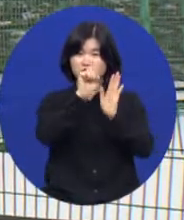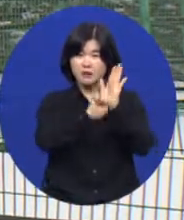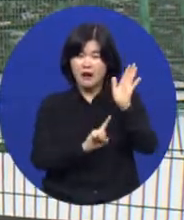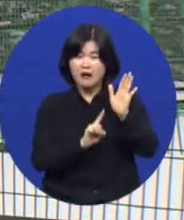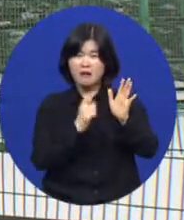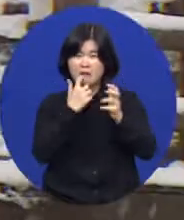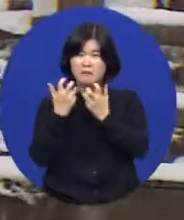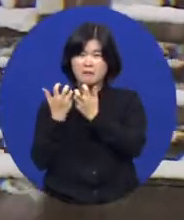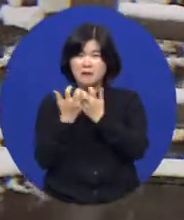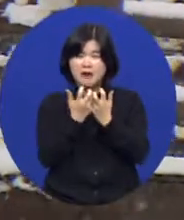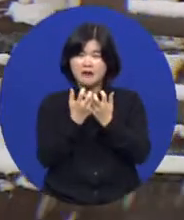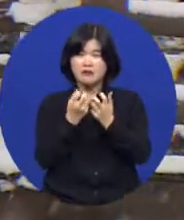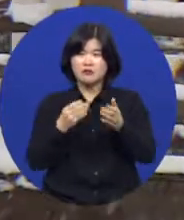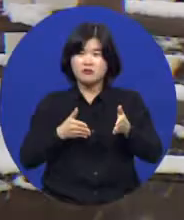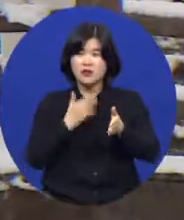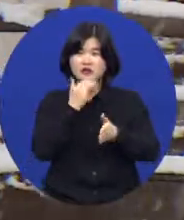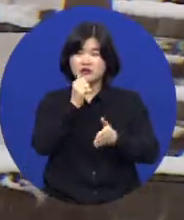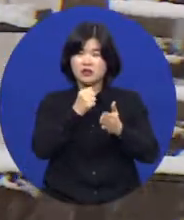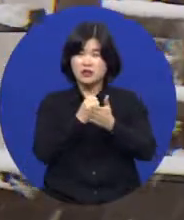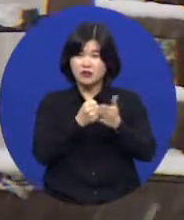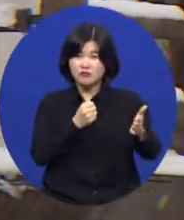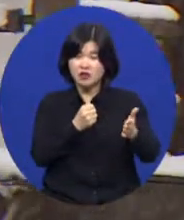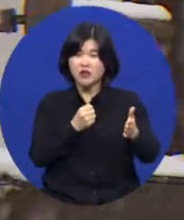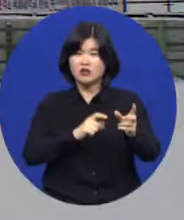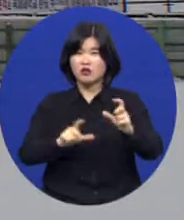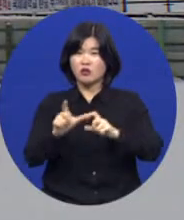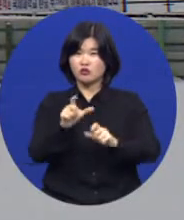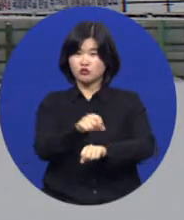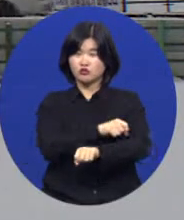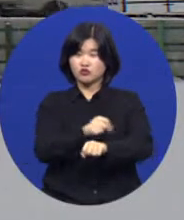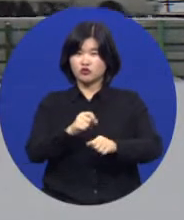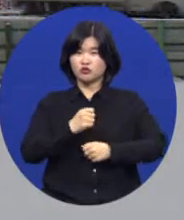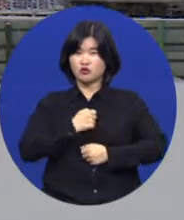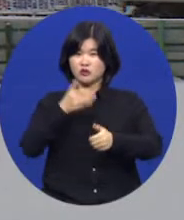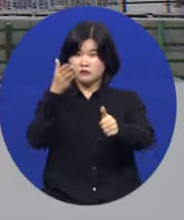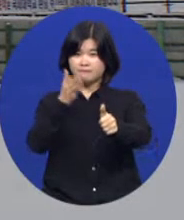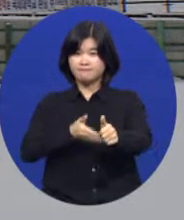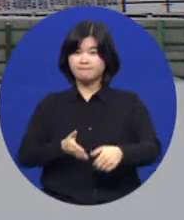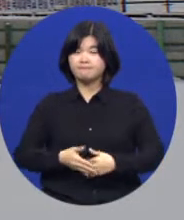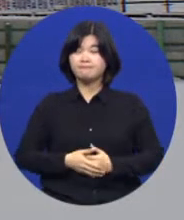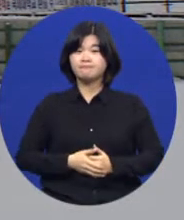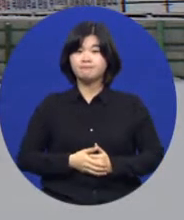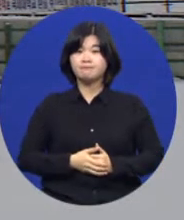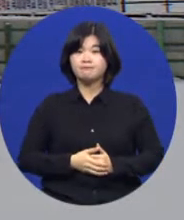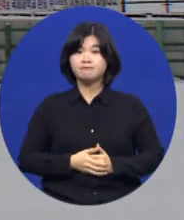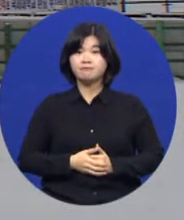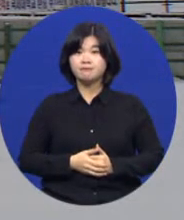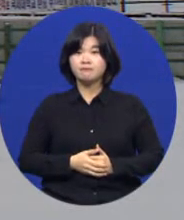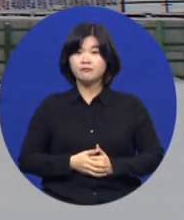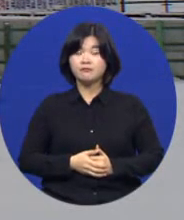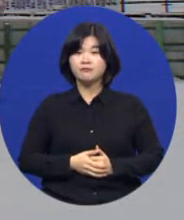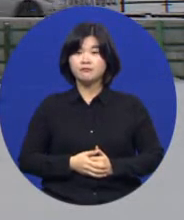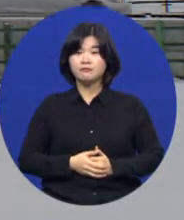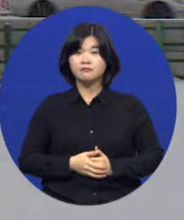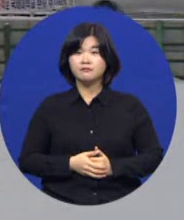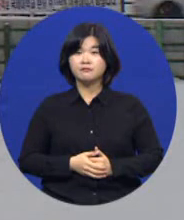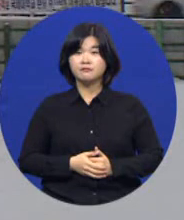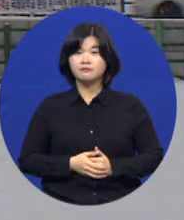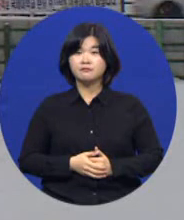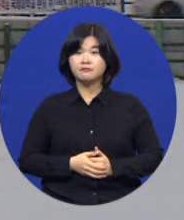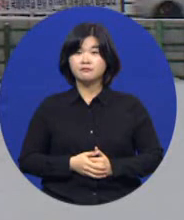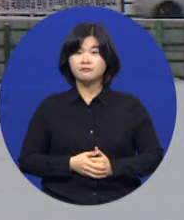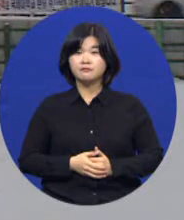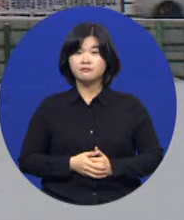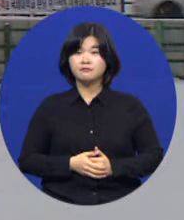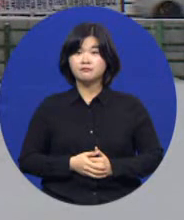얼어 산간도로가 다시 통제될 수 있다며 각별히 주의해달라고 당부했습니다. MBC 뉴스 김항섭입니다.